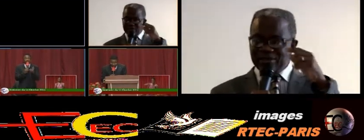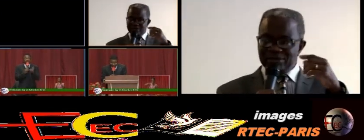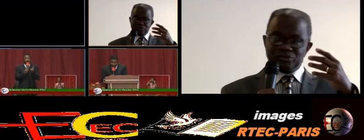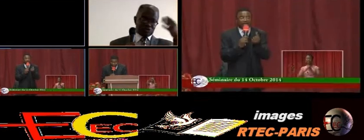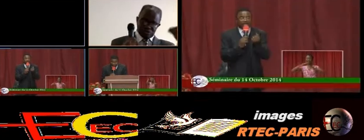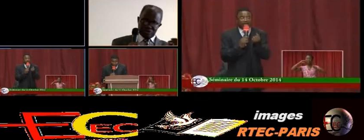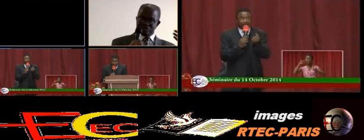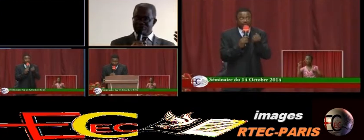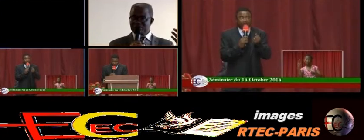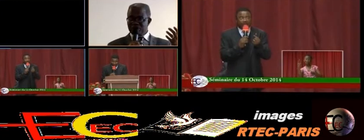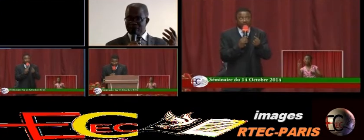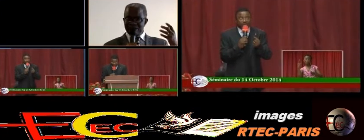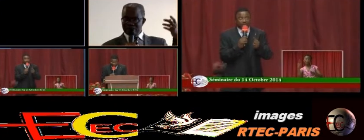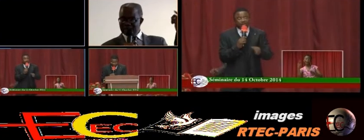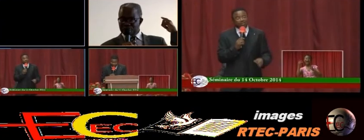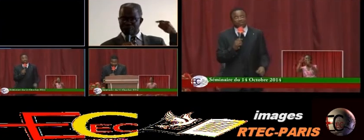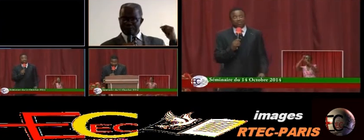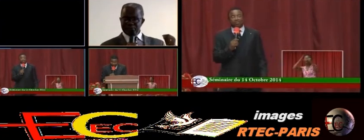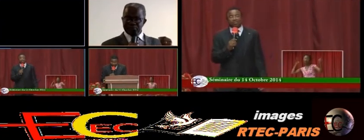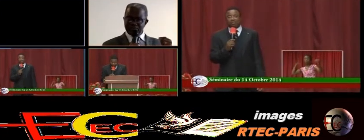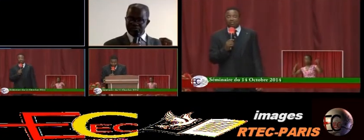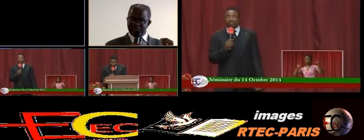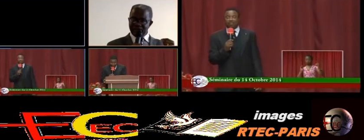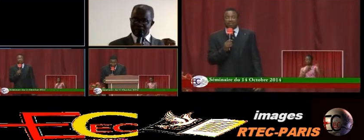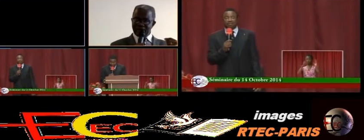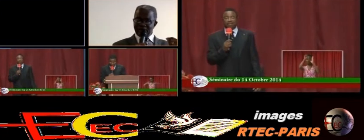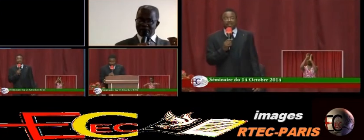De ce côté-là. Le statut d'enfant de Dieu.